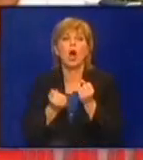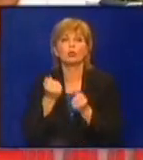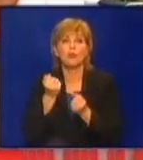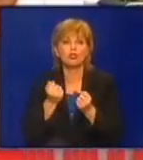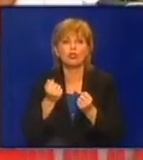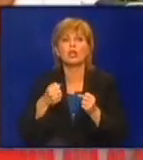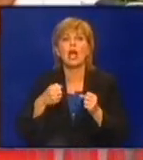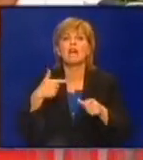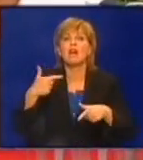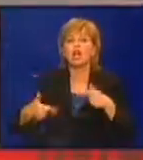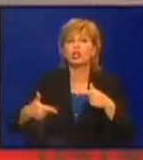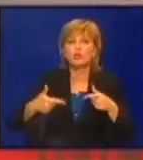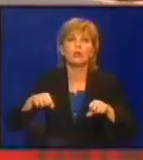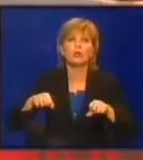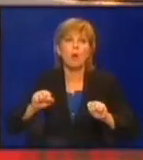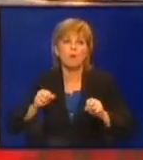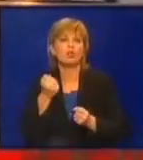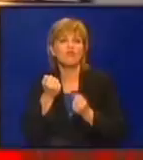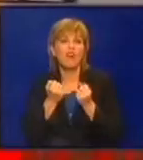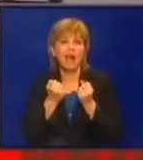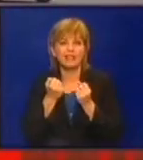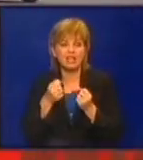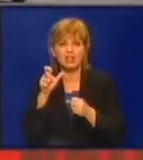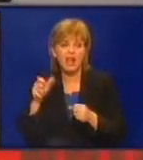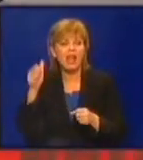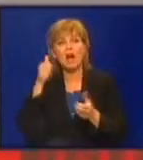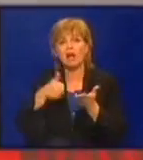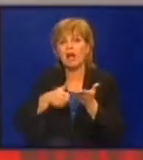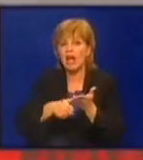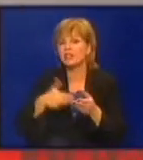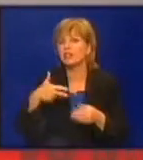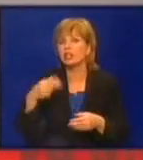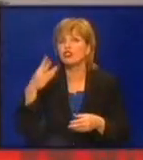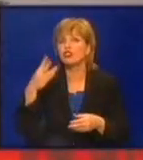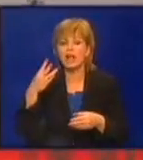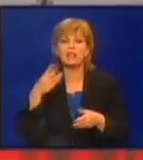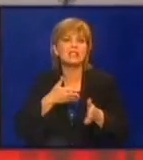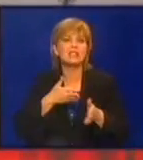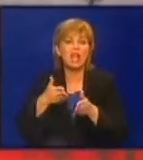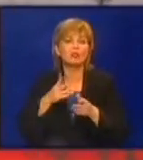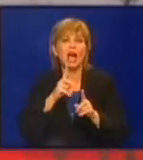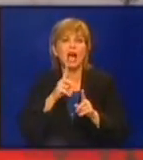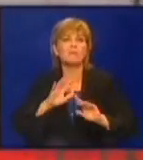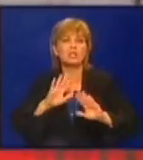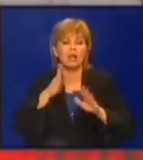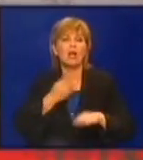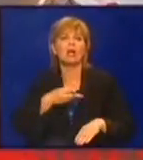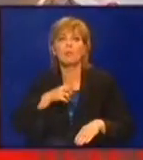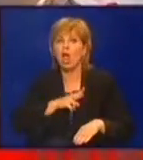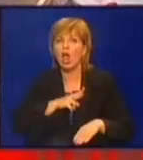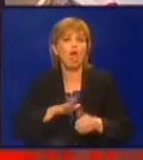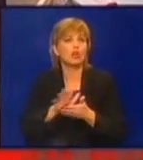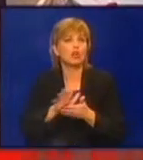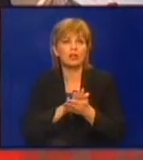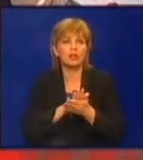velosipēdu, mopēdu vadītāju. Vakar reģistrēta 34 ceļu satiksmes negadījumi, kur bojā gājušo nav. Arī